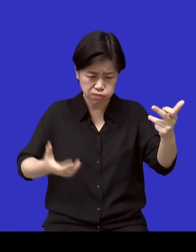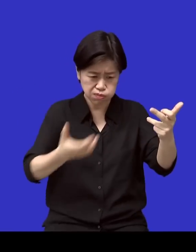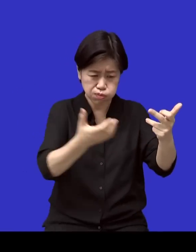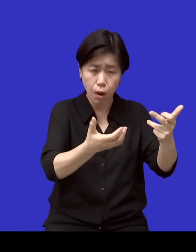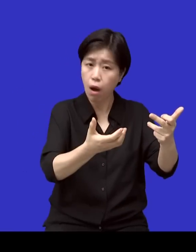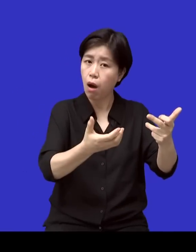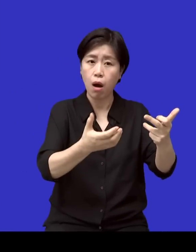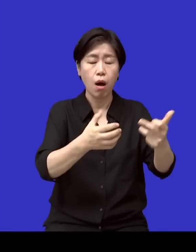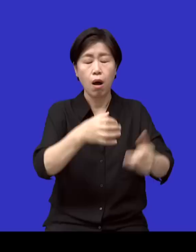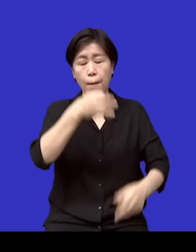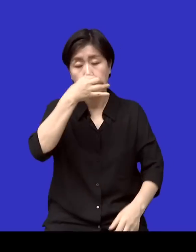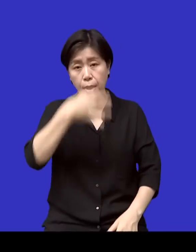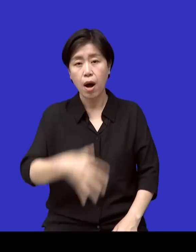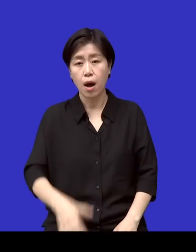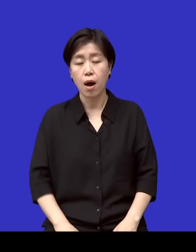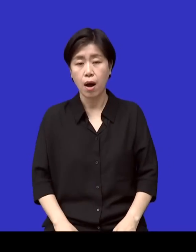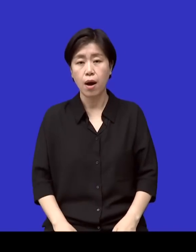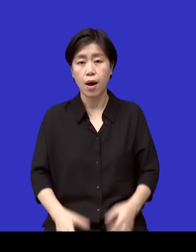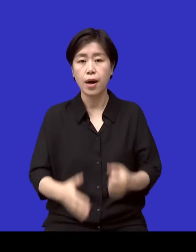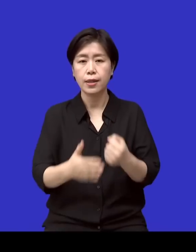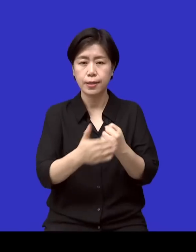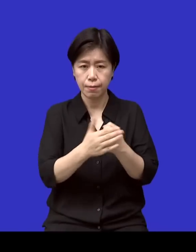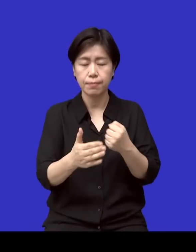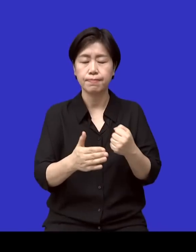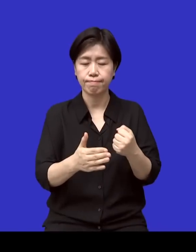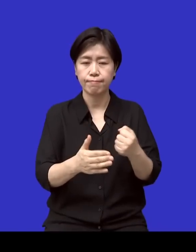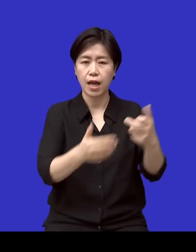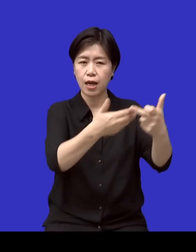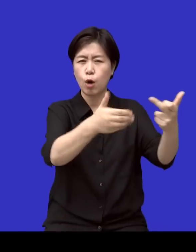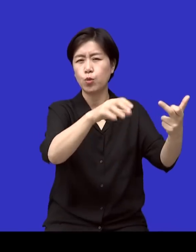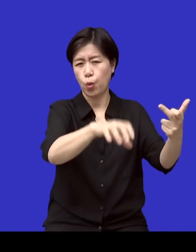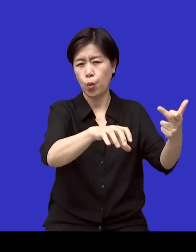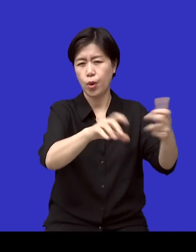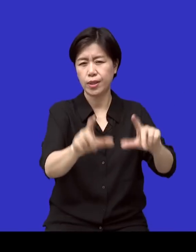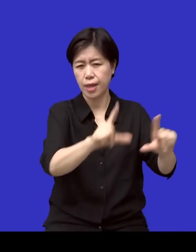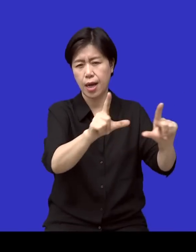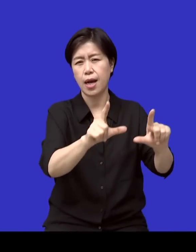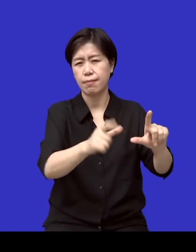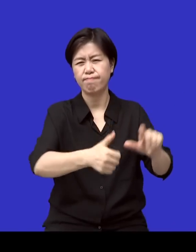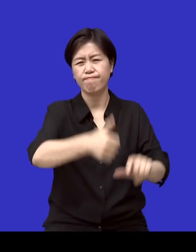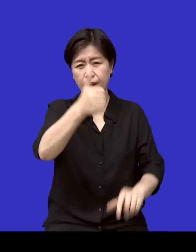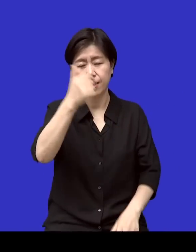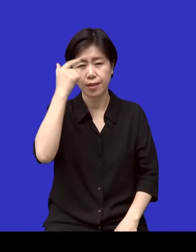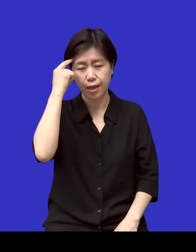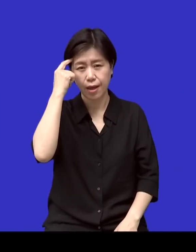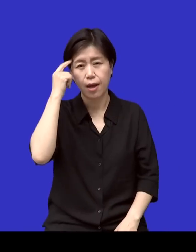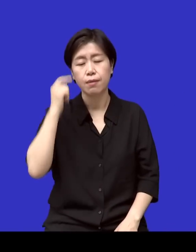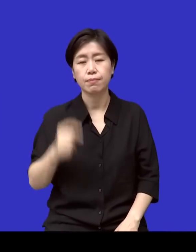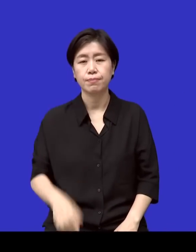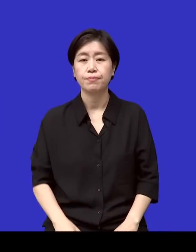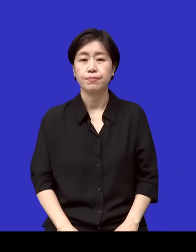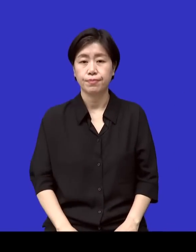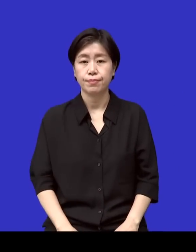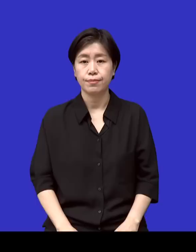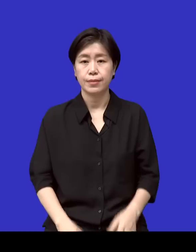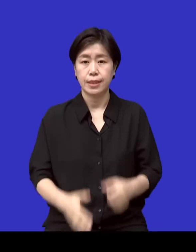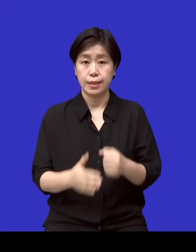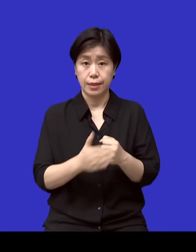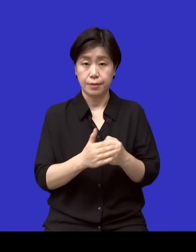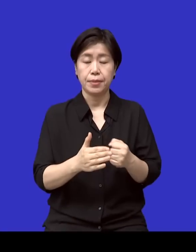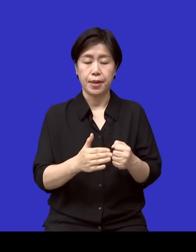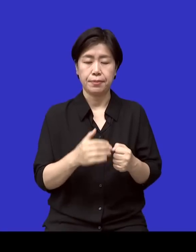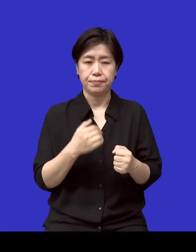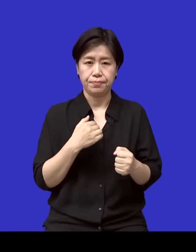지원이 많이 되는 강원도 할머니 있는 쪽으로 전학을 가자. 예. 엄마 아빠도 맞벌이 하시고 너무 바쁘시니까 음. 그래서 이제 어렸을 때부터